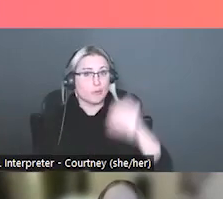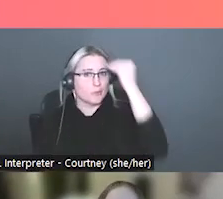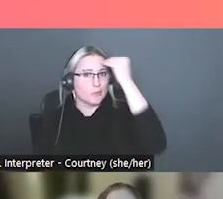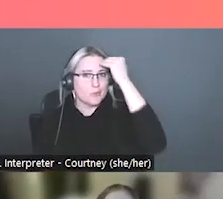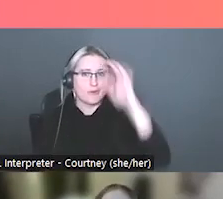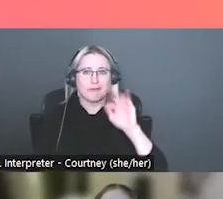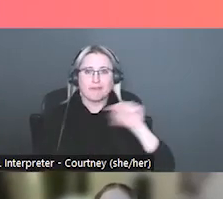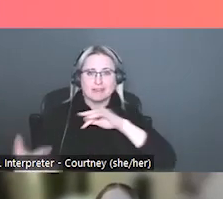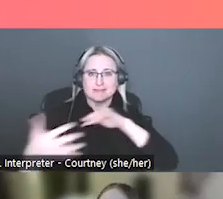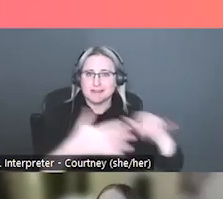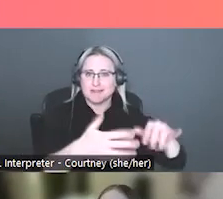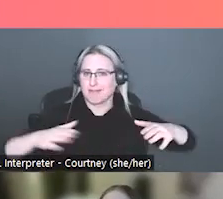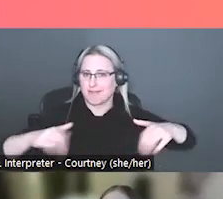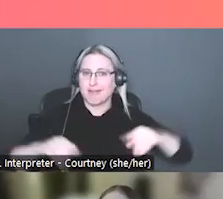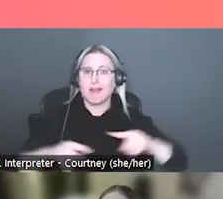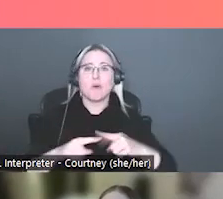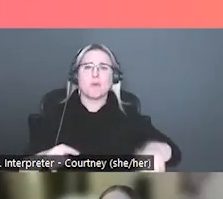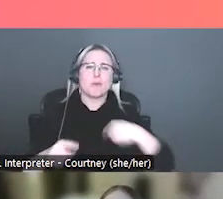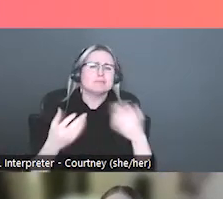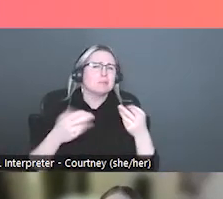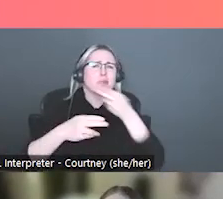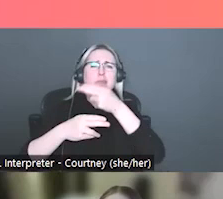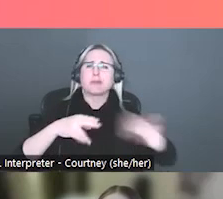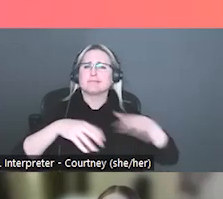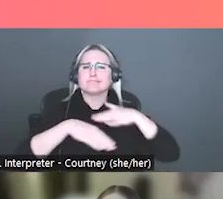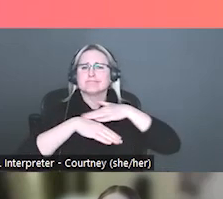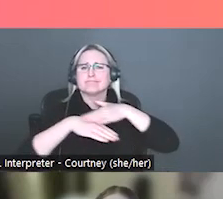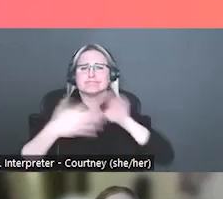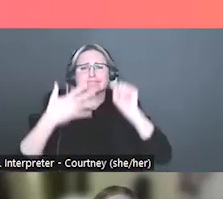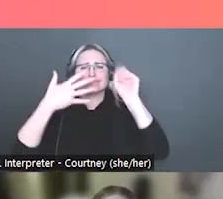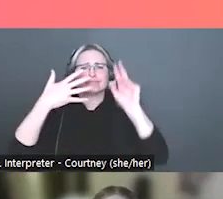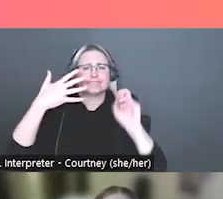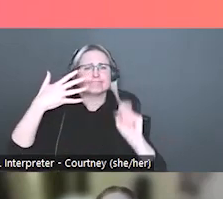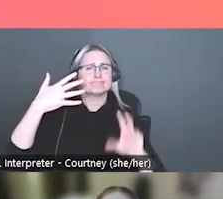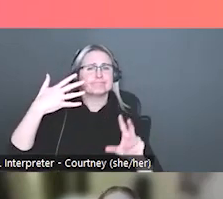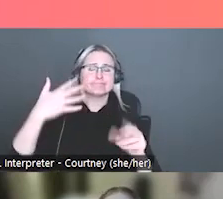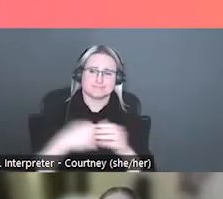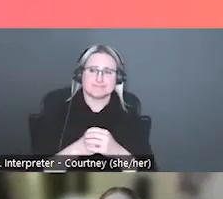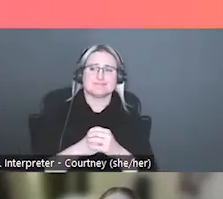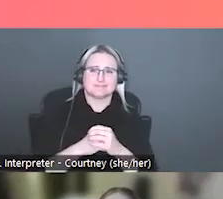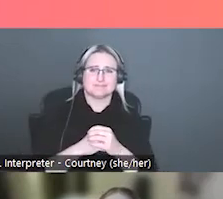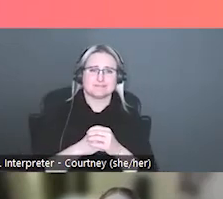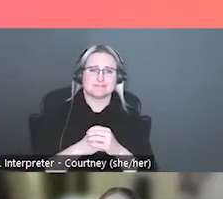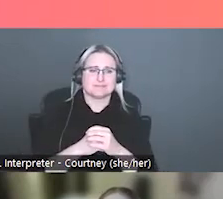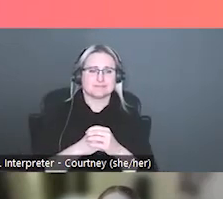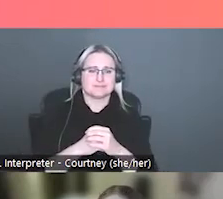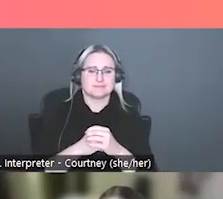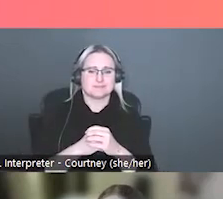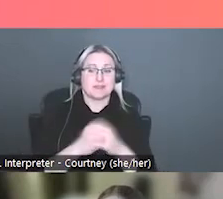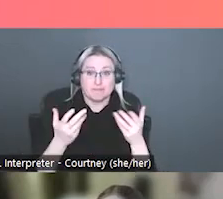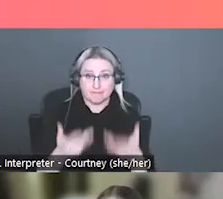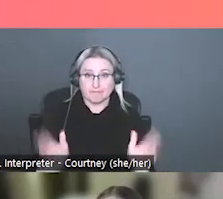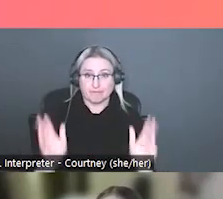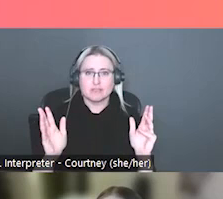vous ne connaissez pas bien ce champ d'études et Raman et moi-même espérons vous donner une sorte d'étude